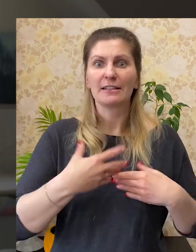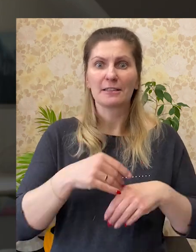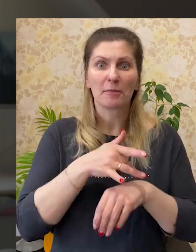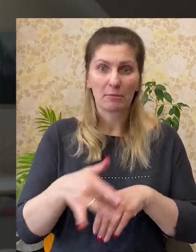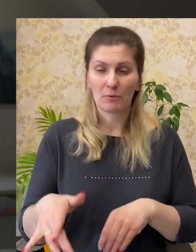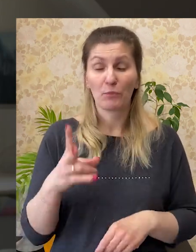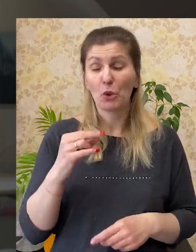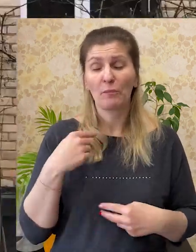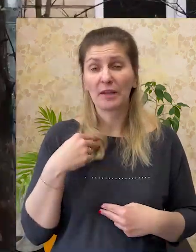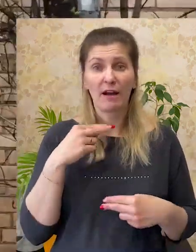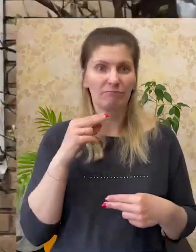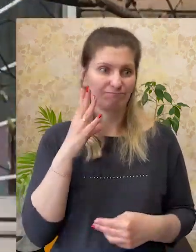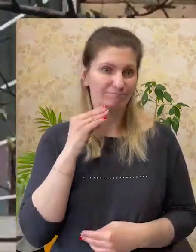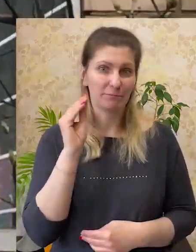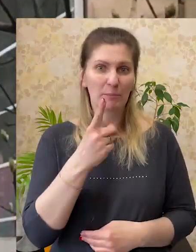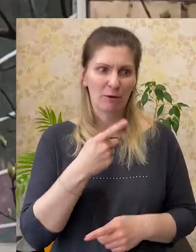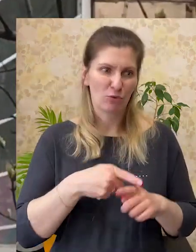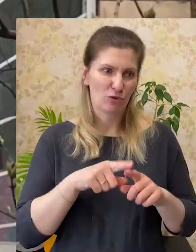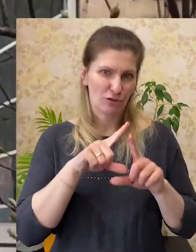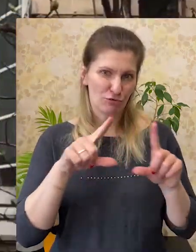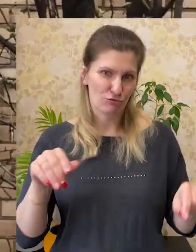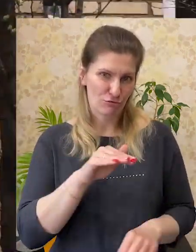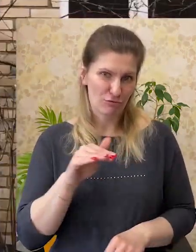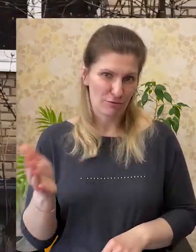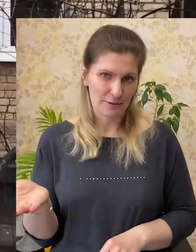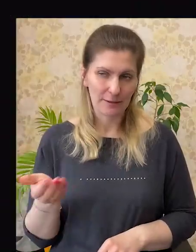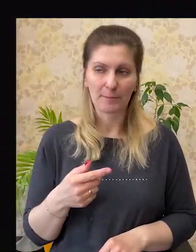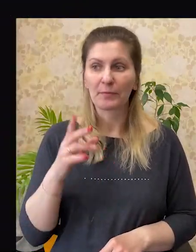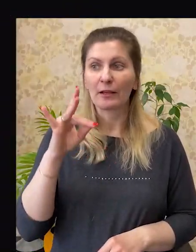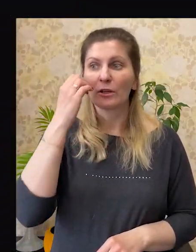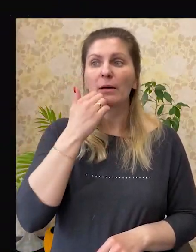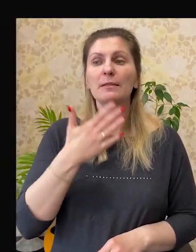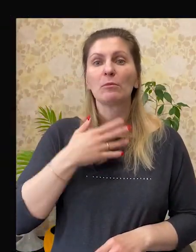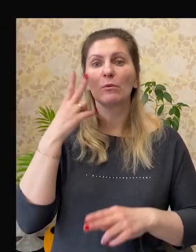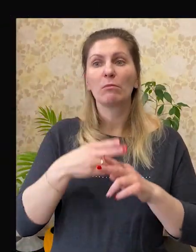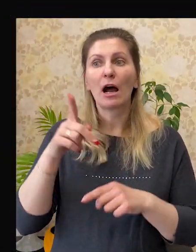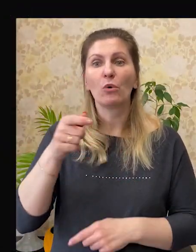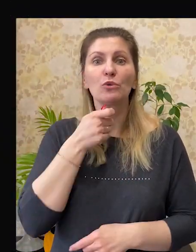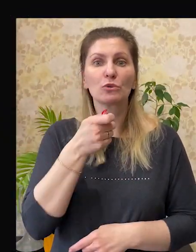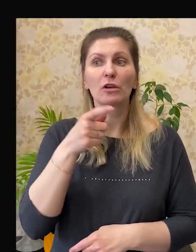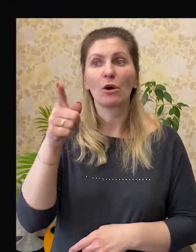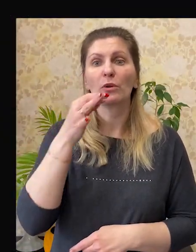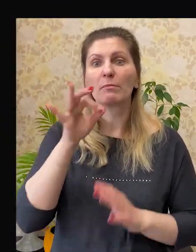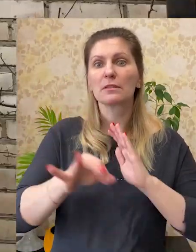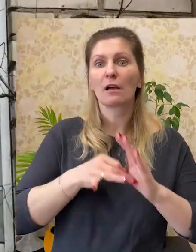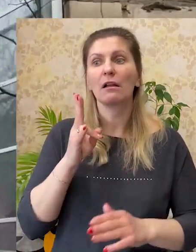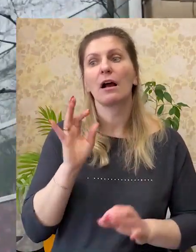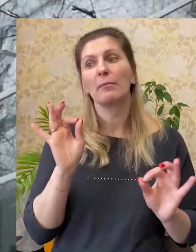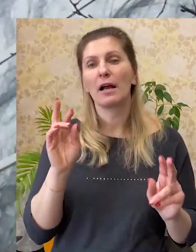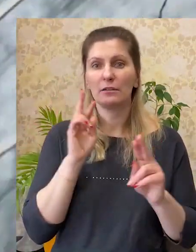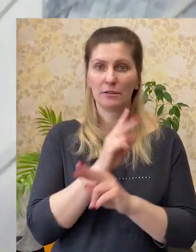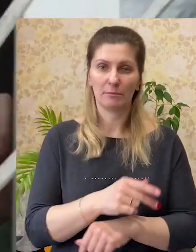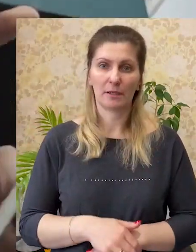но я не обращал внимания, потому что это школьники. Вот, но спасибо моему брату, он как бы журналист, он знает, как правильно, неправильно, он был на связи